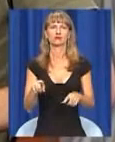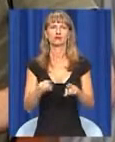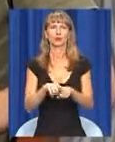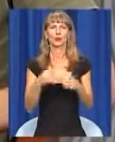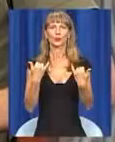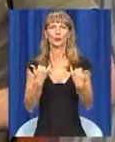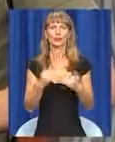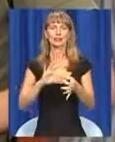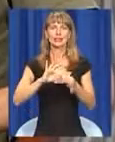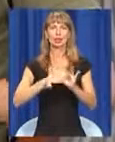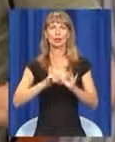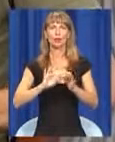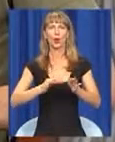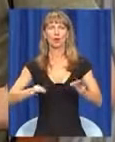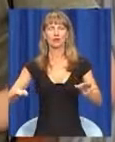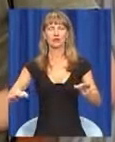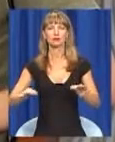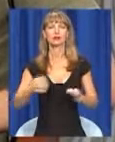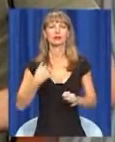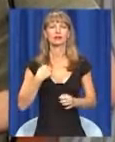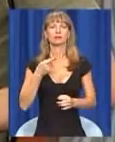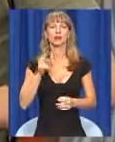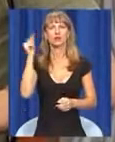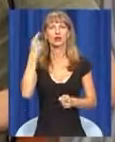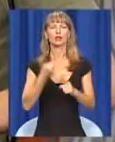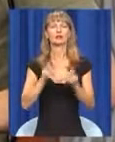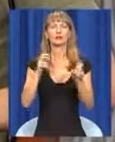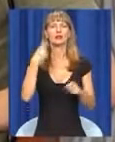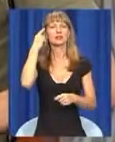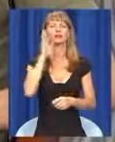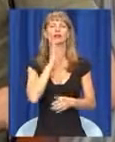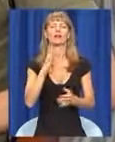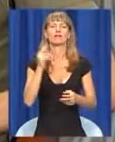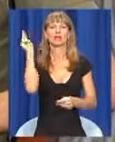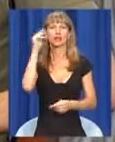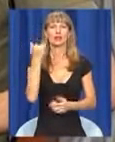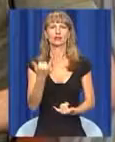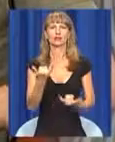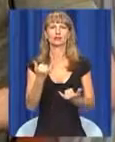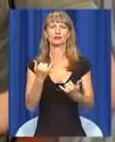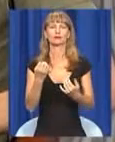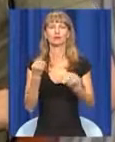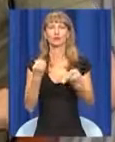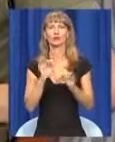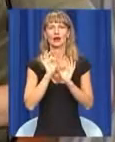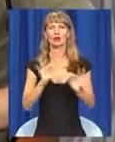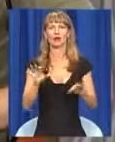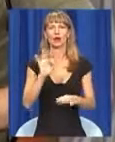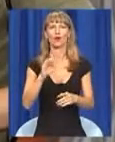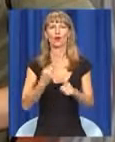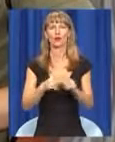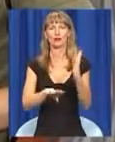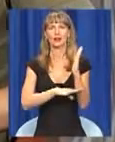якийсь дуже-дуже складний процес. Я насправді не вивчав цю тему, але я знаю дівчинку, яка вивчала, і далі вам зараз просто про це дерево